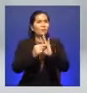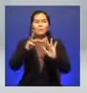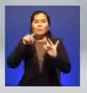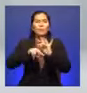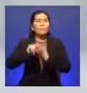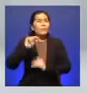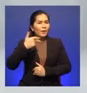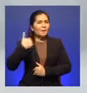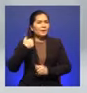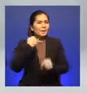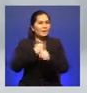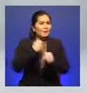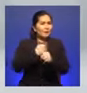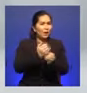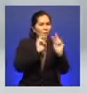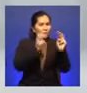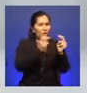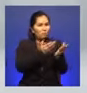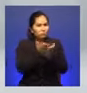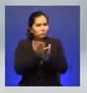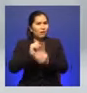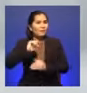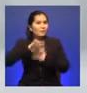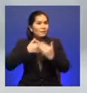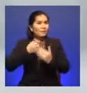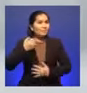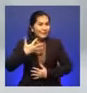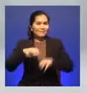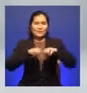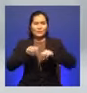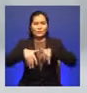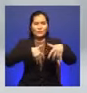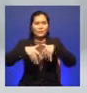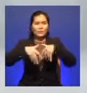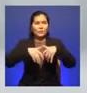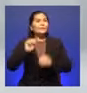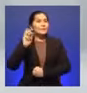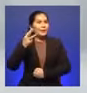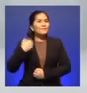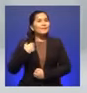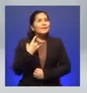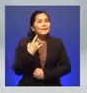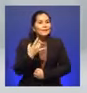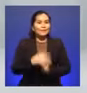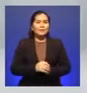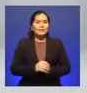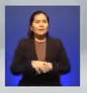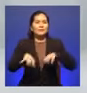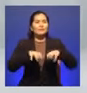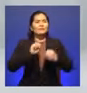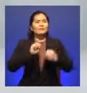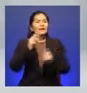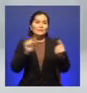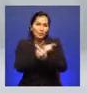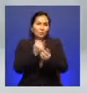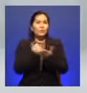ำเนินงานใน5เรื่องเกี่ยวกับเรื่องการจัดสวัสดิการท้องถิ่นนะคะไม่ว่าจะเป็นเรื่องการจัดสวัสดิการสังคมการส่งเส